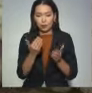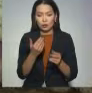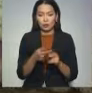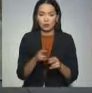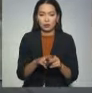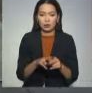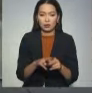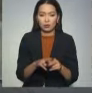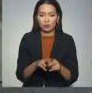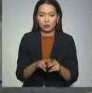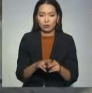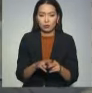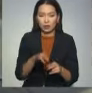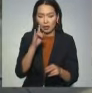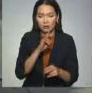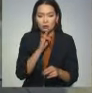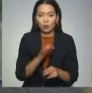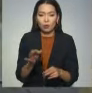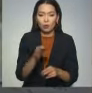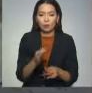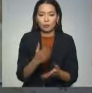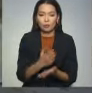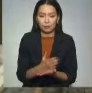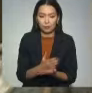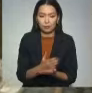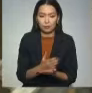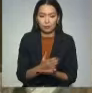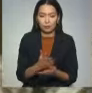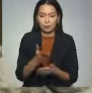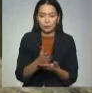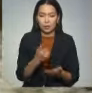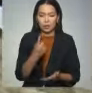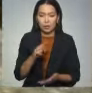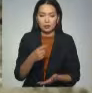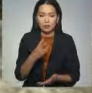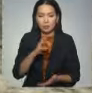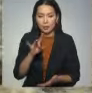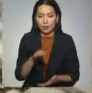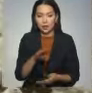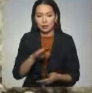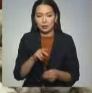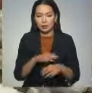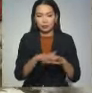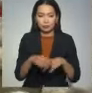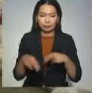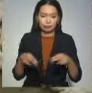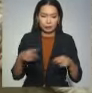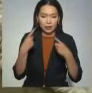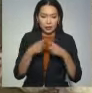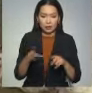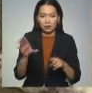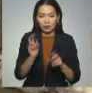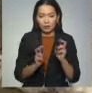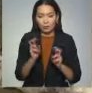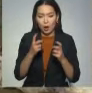в Северо-Казахстанской области. В проект инвестировали почти 1,5 миллиарда тенге. На эти средства закупили технологическое